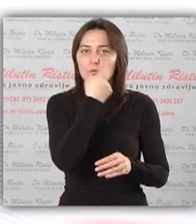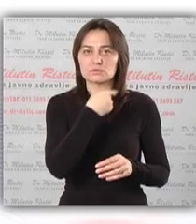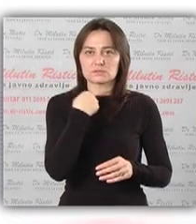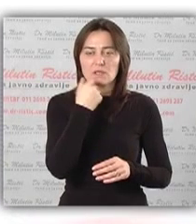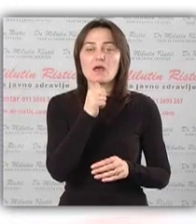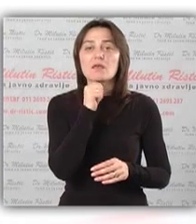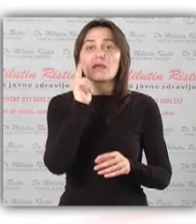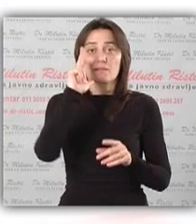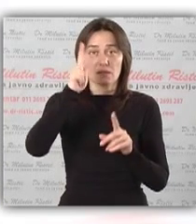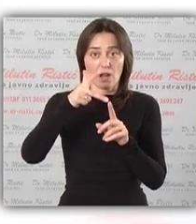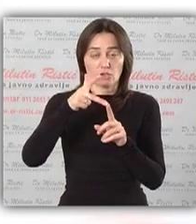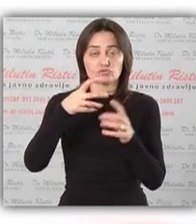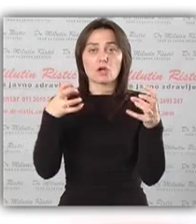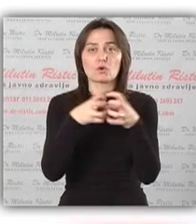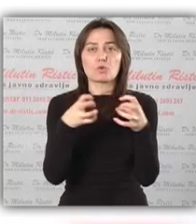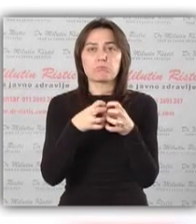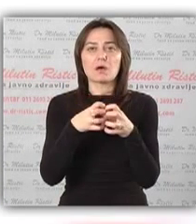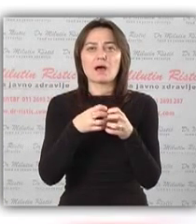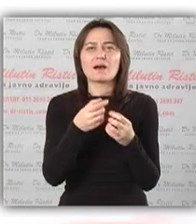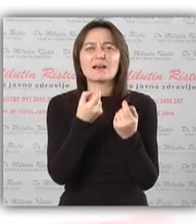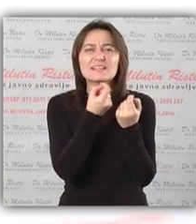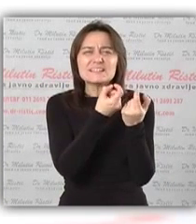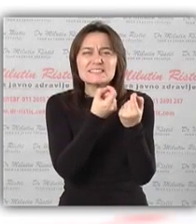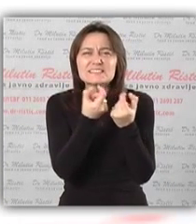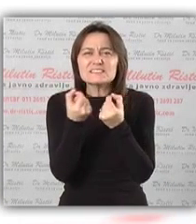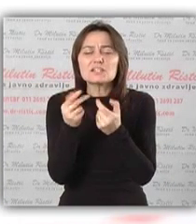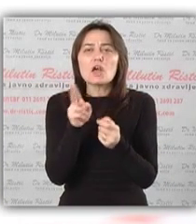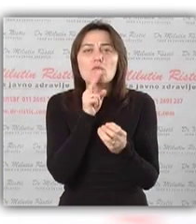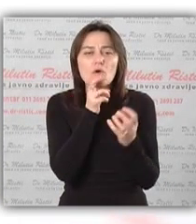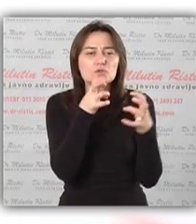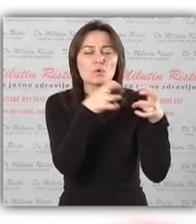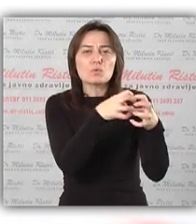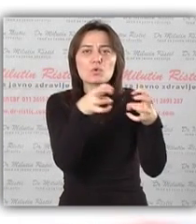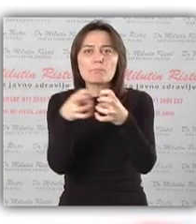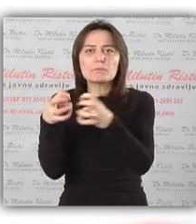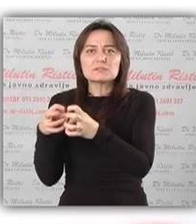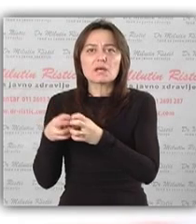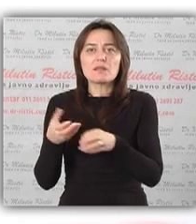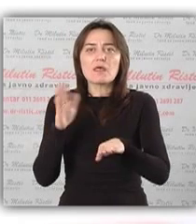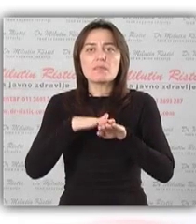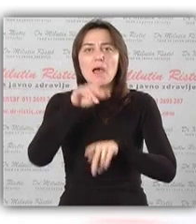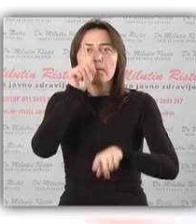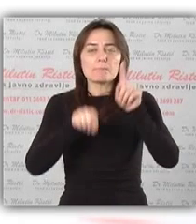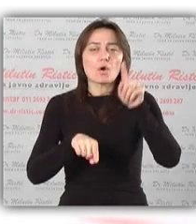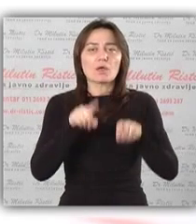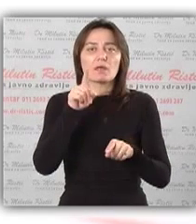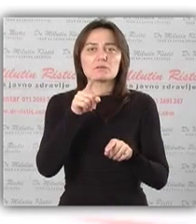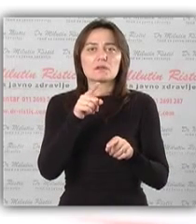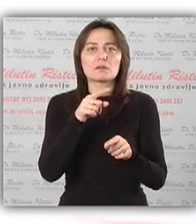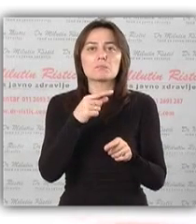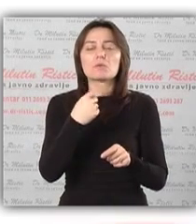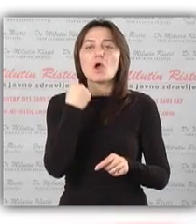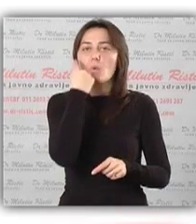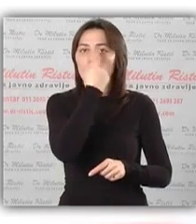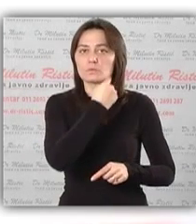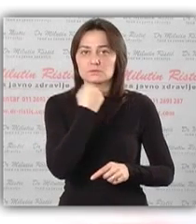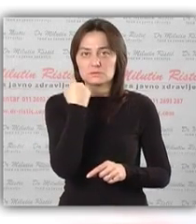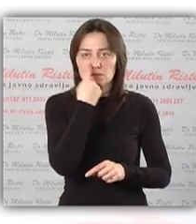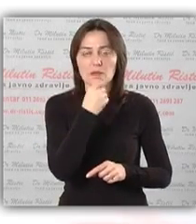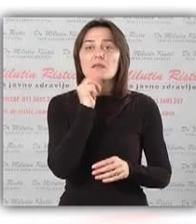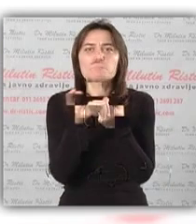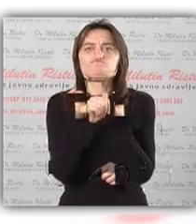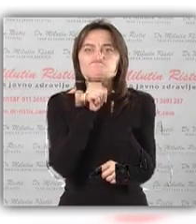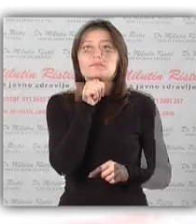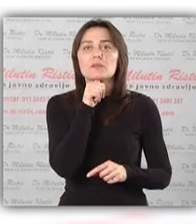slojeve sluzokože usne duplje. I treća grupa obuhvata jako sitne afte koje su grupisane na pojedinim